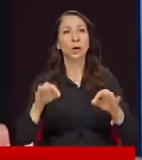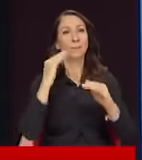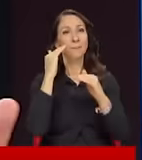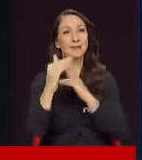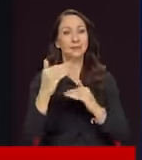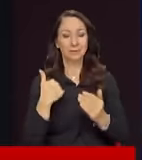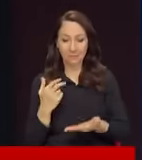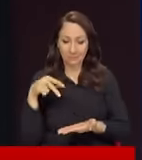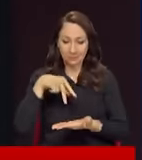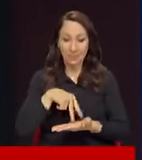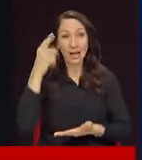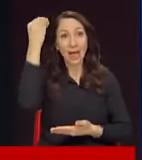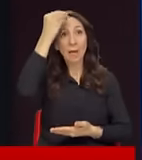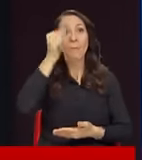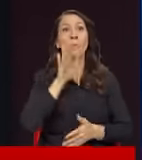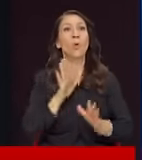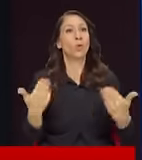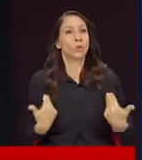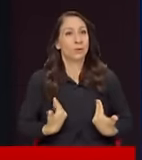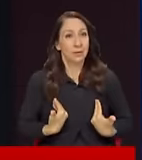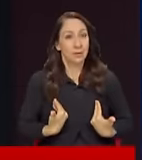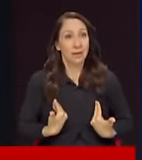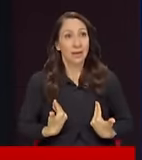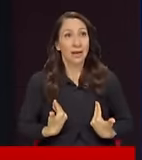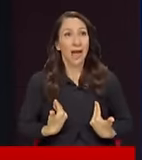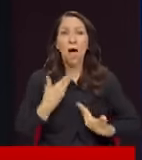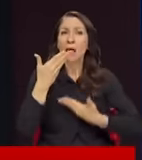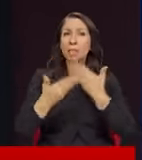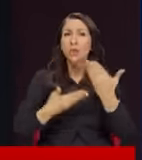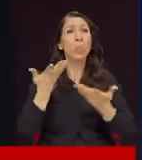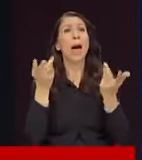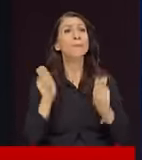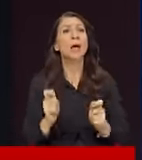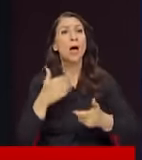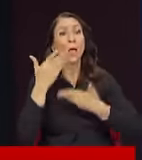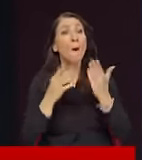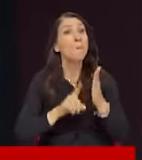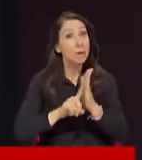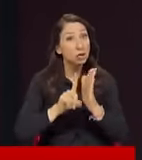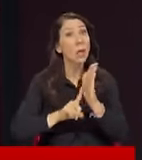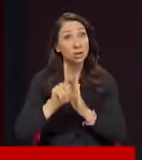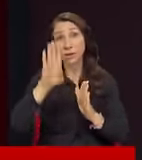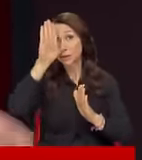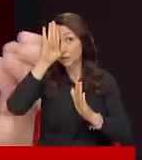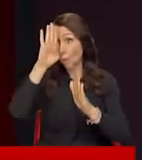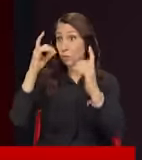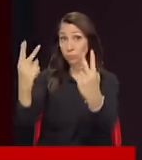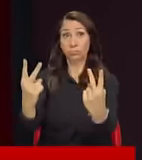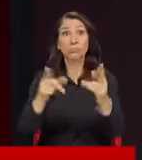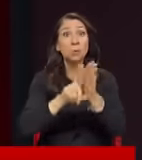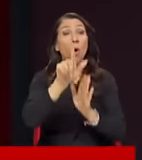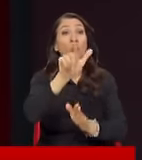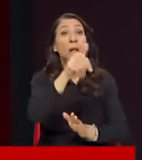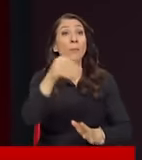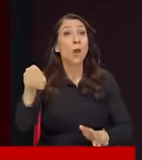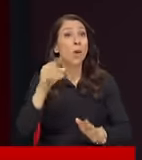milletimizin huzuruna çıkan bir Ekrem İmamoğlu var. Ve anlatıyor yaptıklarını. Başardı diyoruz. İstanbul başardı diyoruz. 16